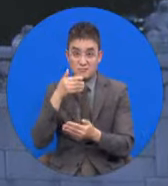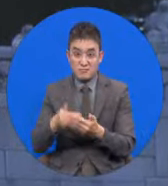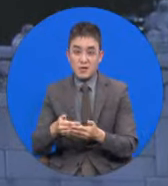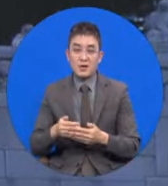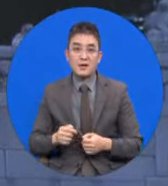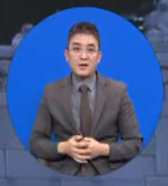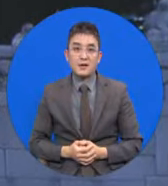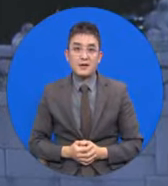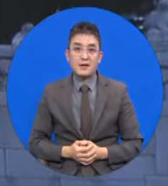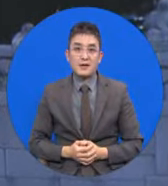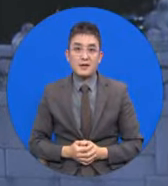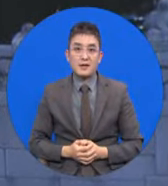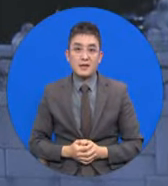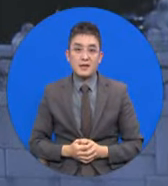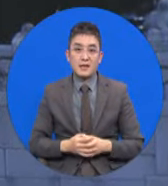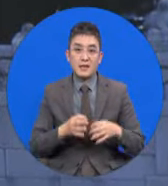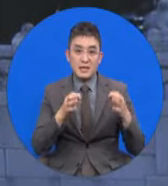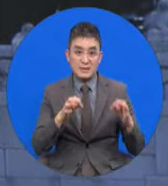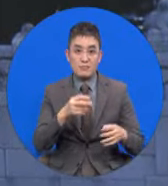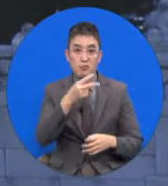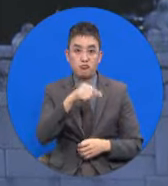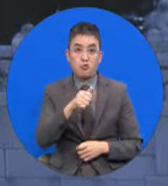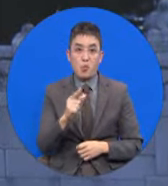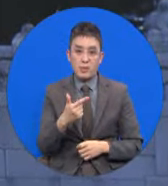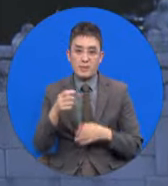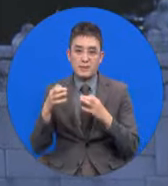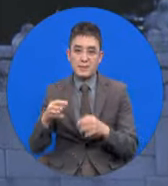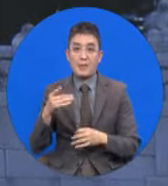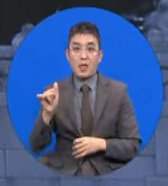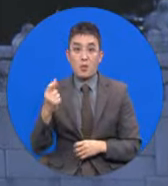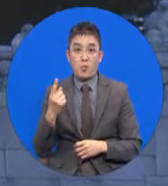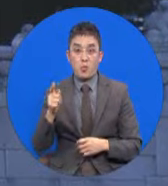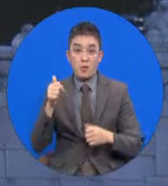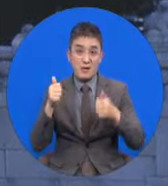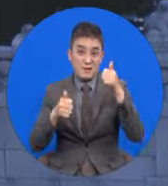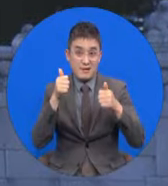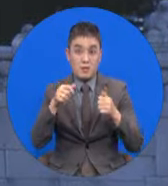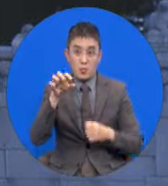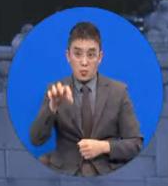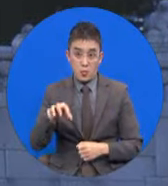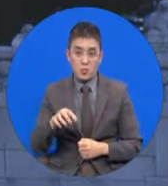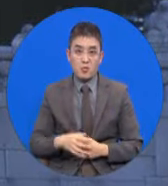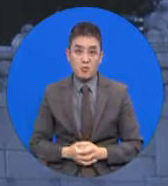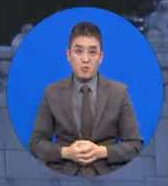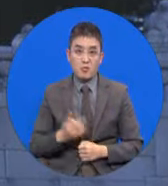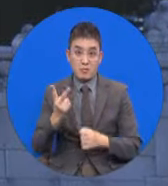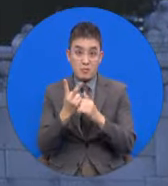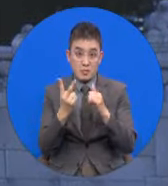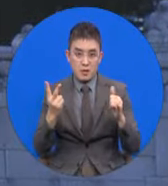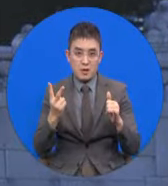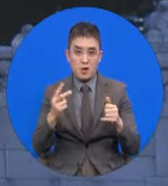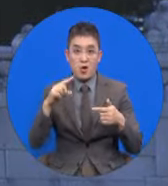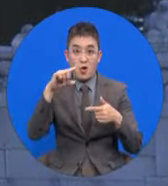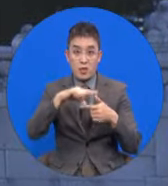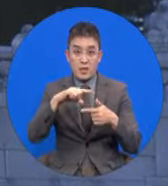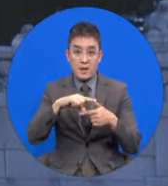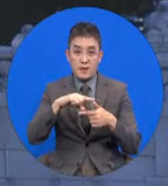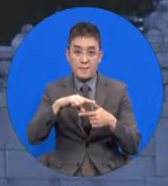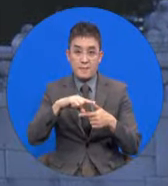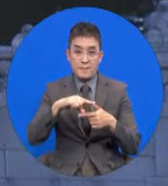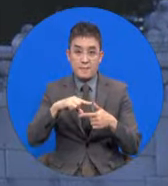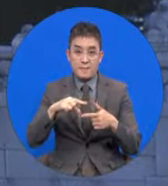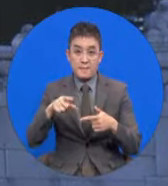또 김태호 후보 네. 가 지금 맞붙는 곳이고 두 분 다 도지사를 지냈던 네.